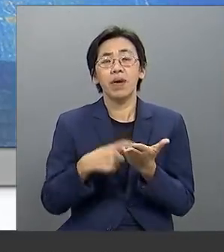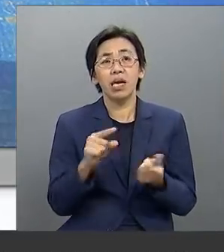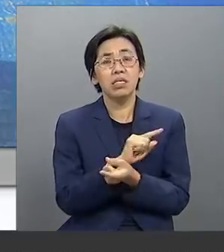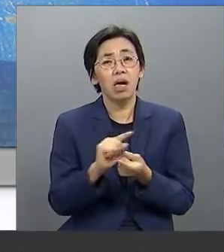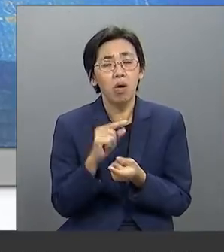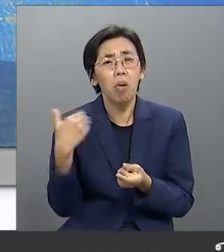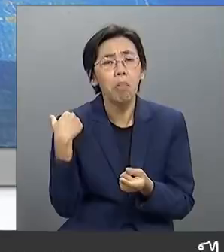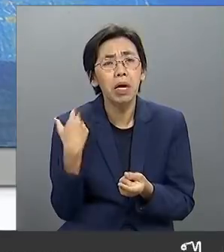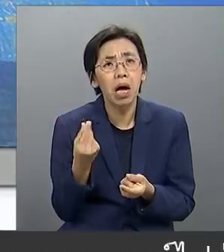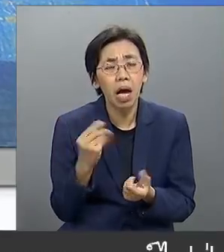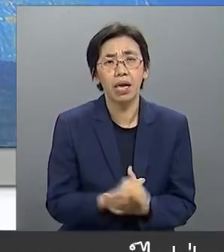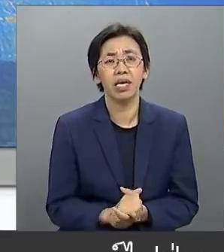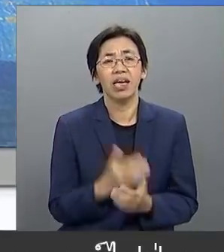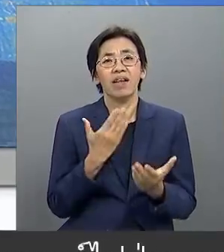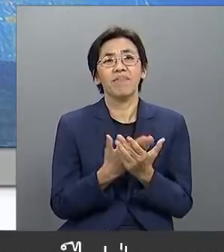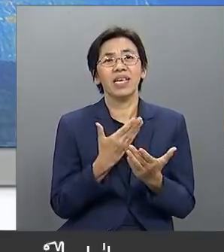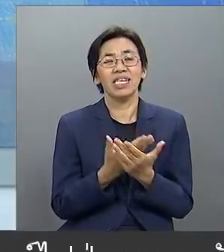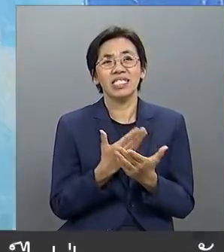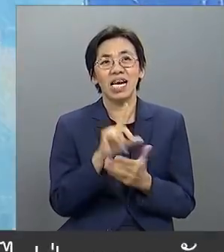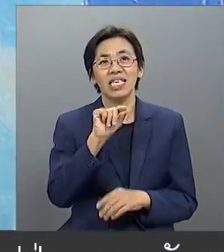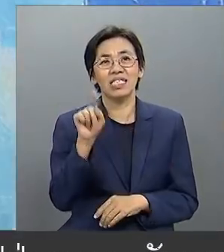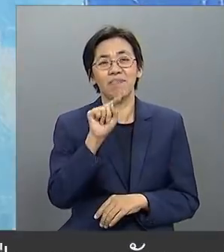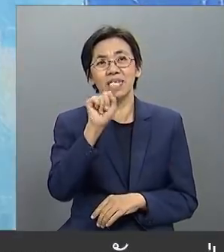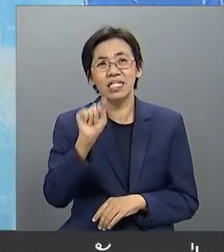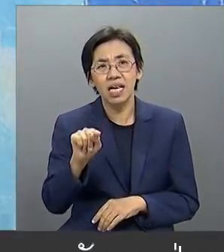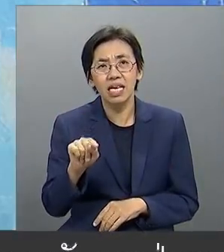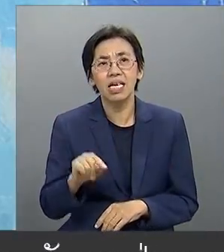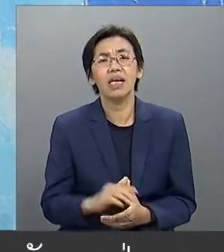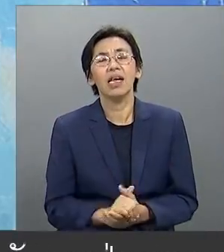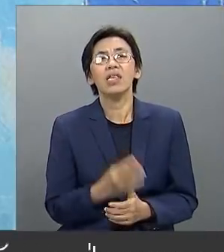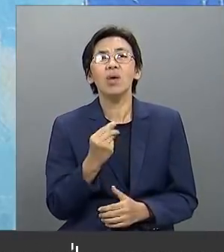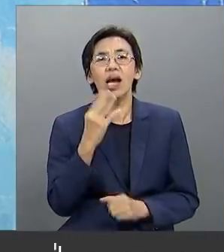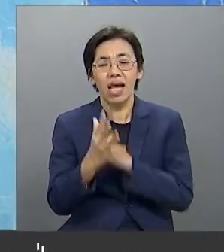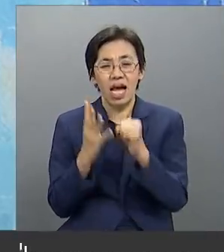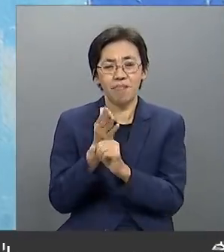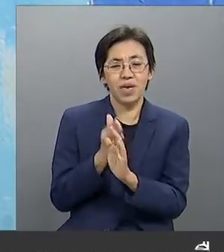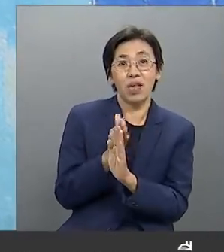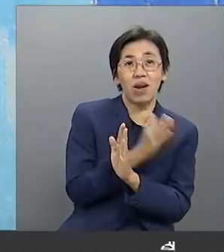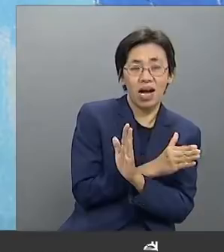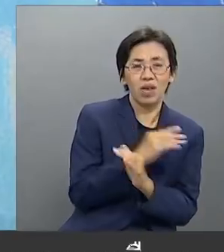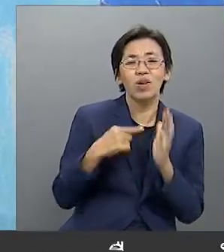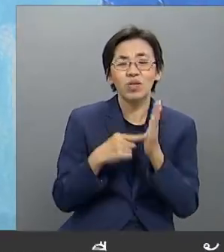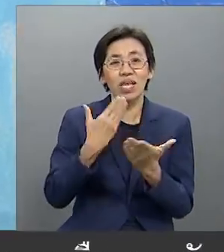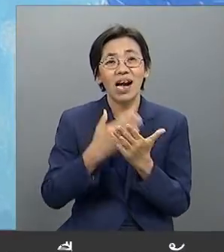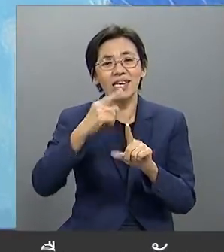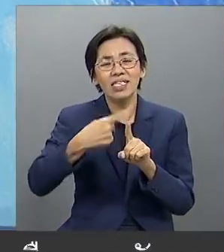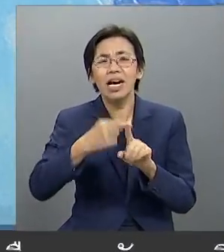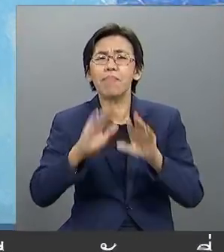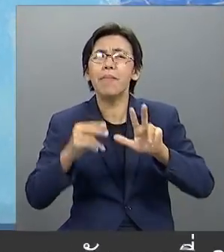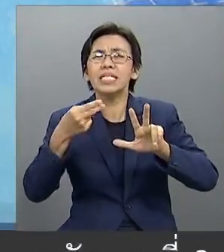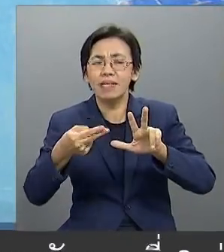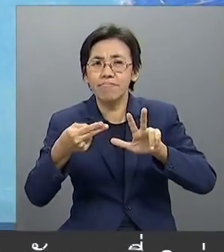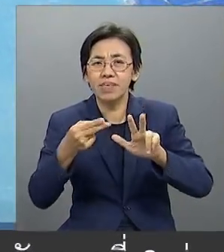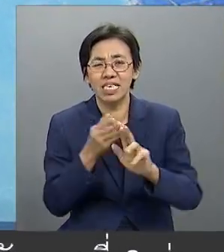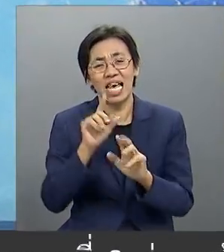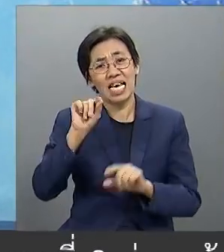ชราภาพ20%ของเงินเดือนเฉลี่ย 5ปีย้อนหลังนะคะสมมติว่าเงินเดือนเฉลี่ยประมาณ 30,000บาท 20เปอร์เซ็นต์ก็